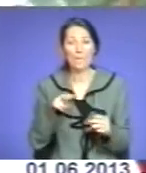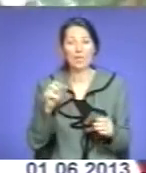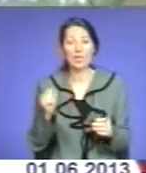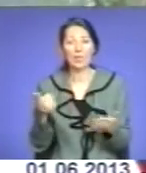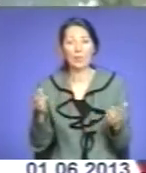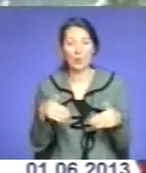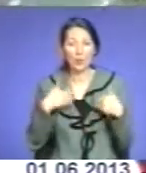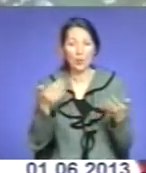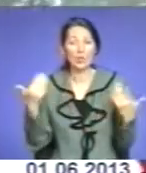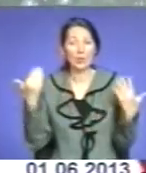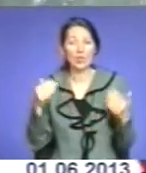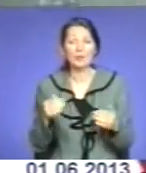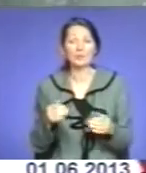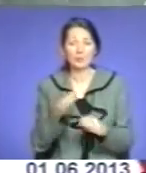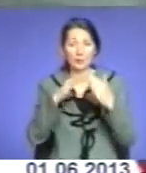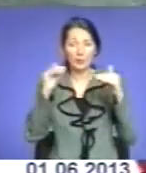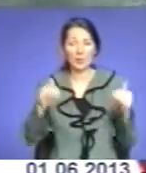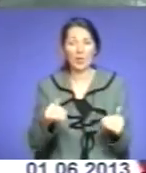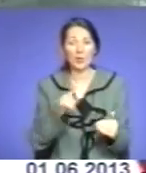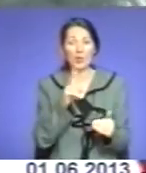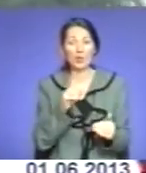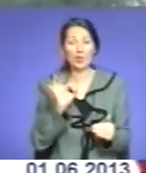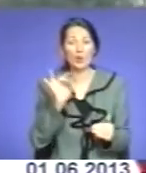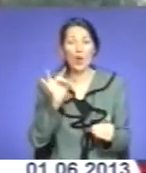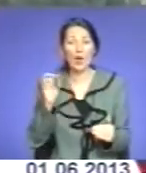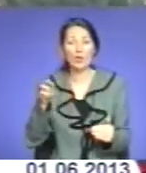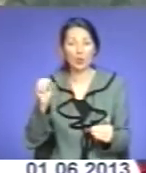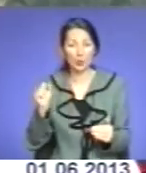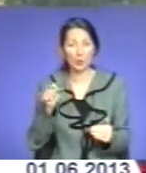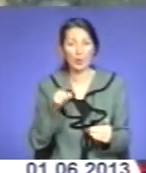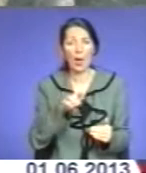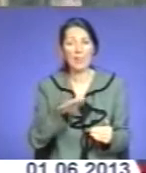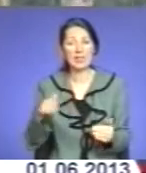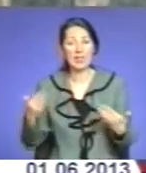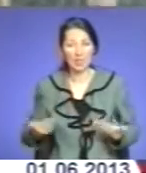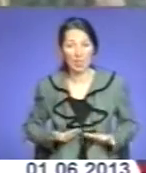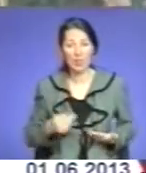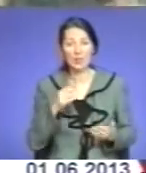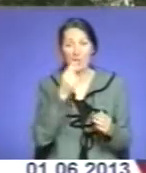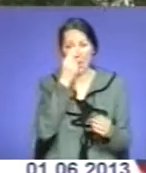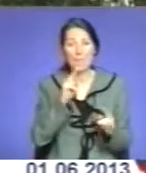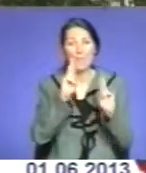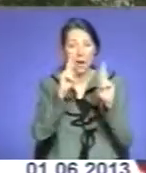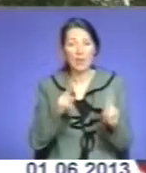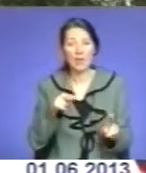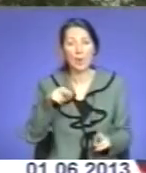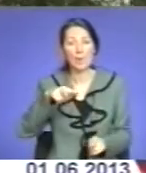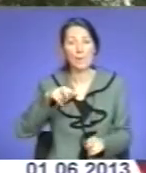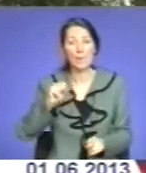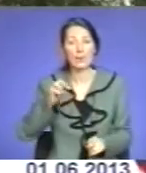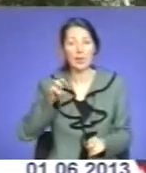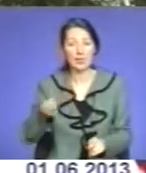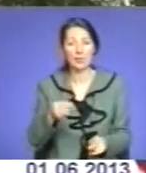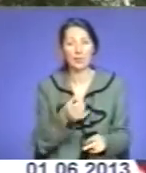«Зореструс». Відомий усім «Зорепад» змінив формат, тож тепер діти житимуть там за правилами пластунів. Цікава досить